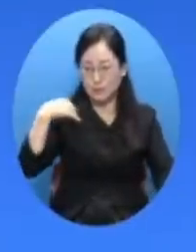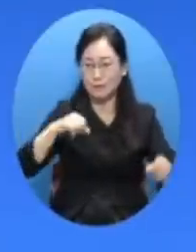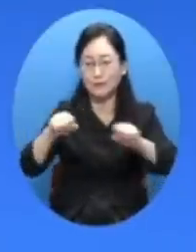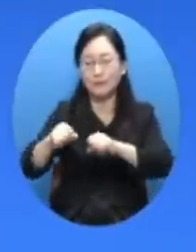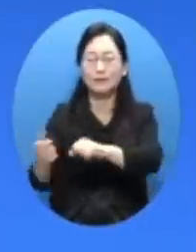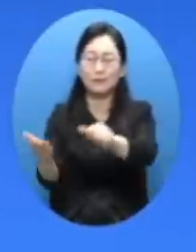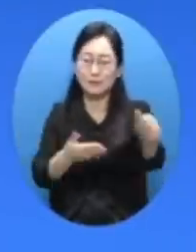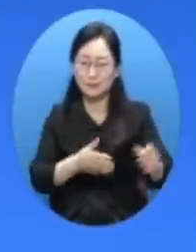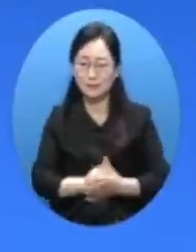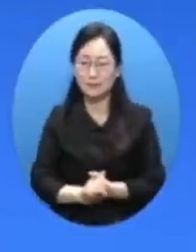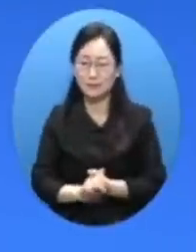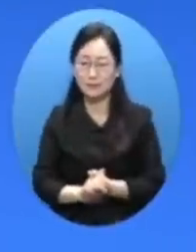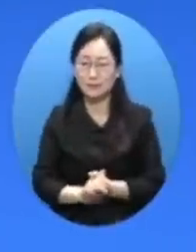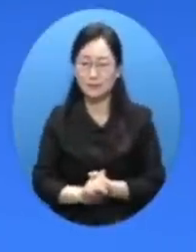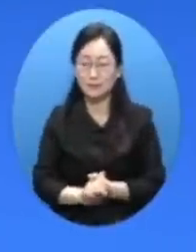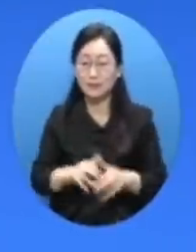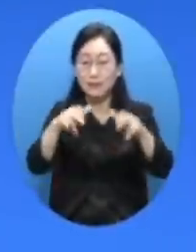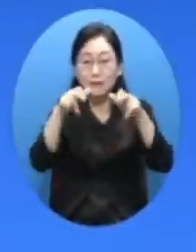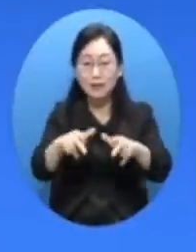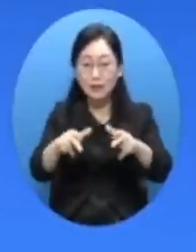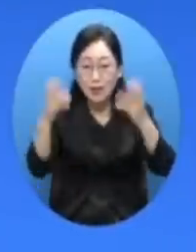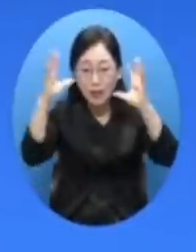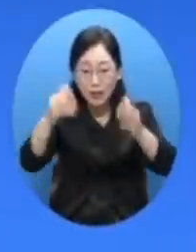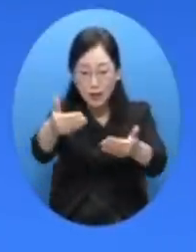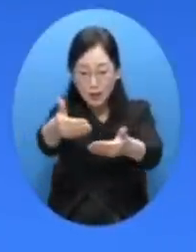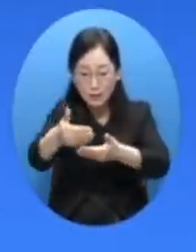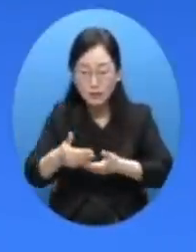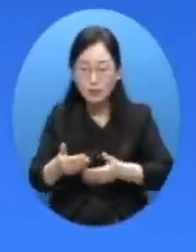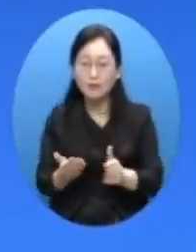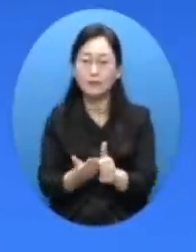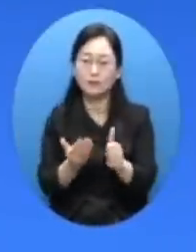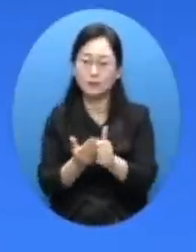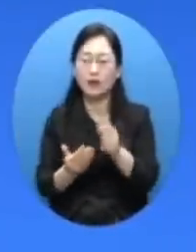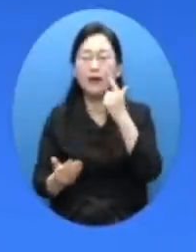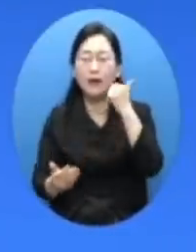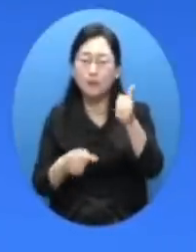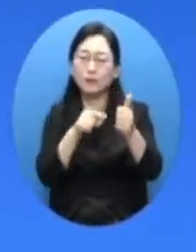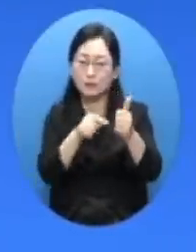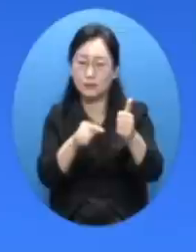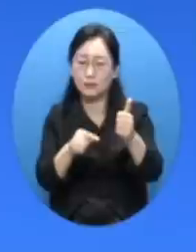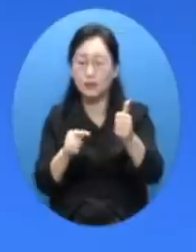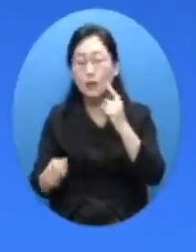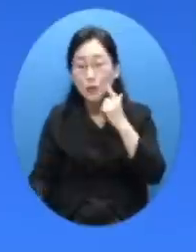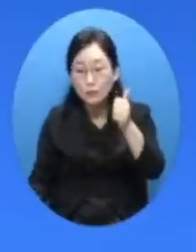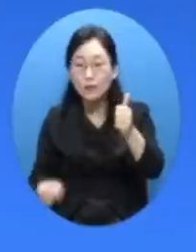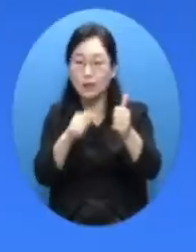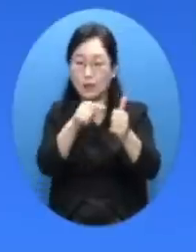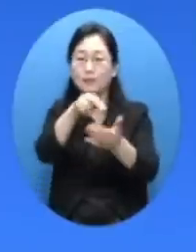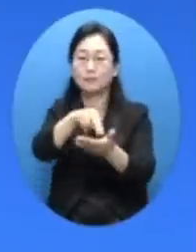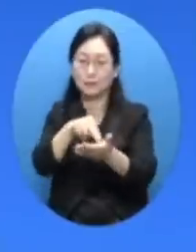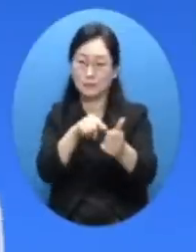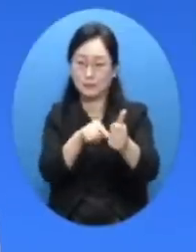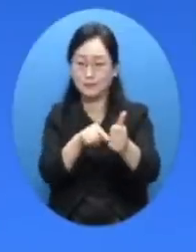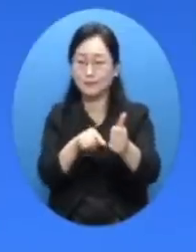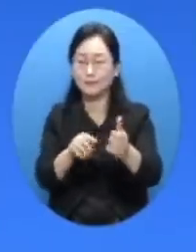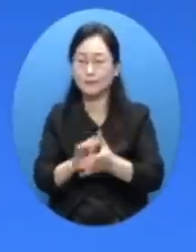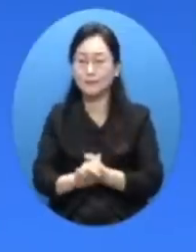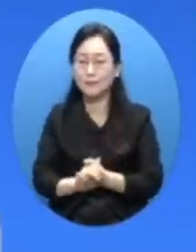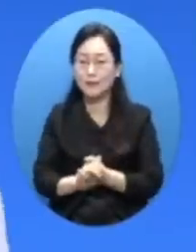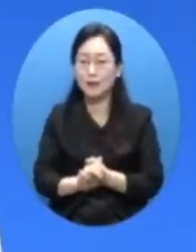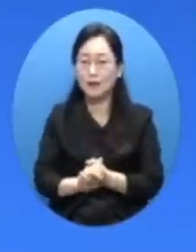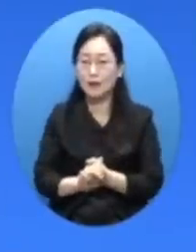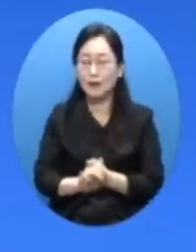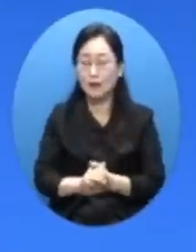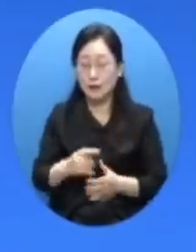것입니다. 장애의 아이를 키우는 아버지며 목사인 이 목사님이 자기뿐